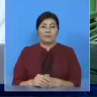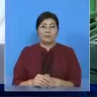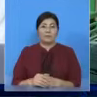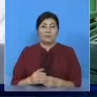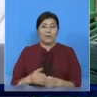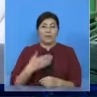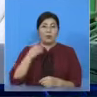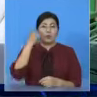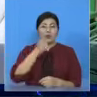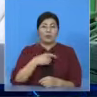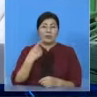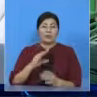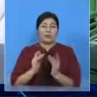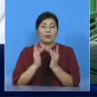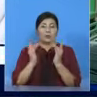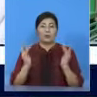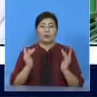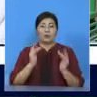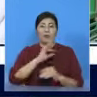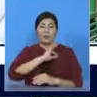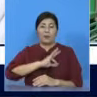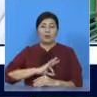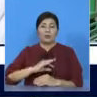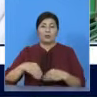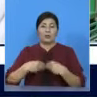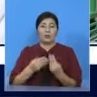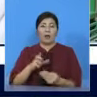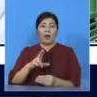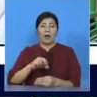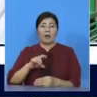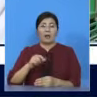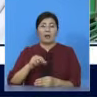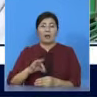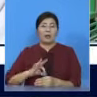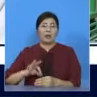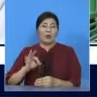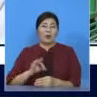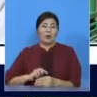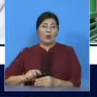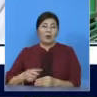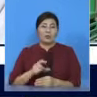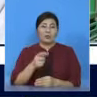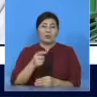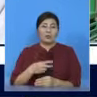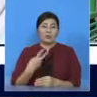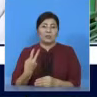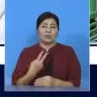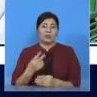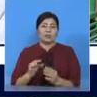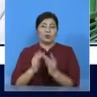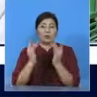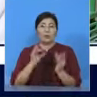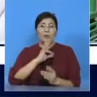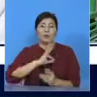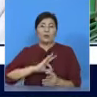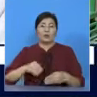Өткен жылы бір көпір пайдалануға берілді. Осы Қарғалы өзенінің үстінен төмен жақтан берілді, екінші көпір пайдалануға берілді